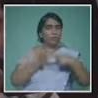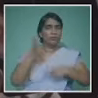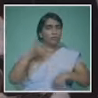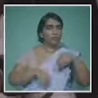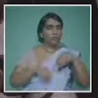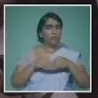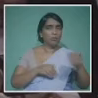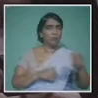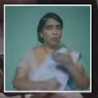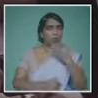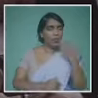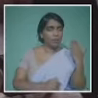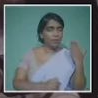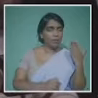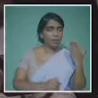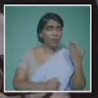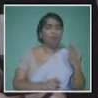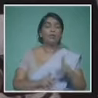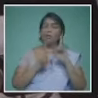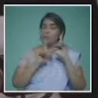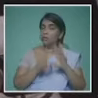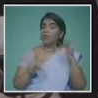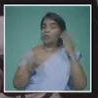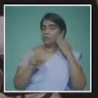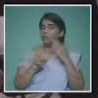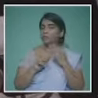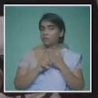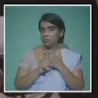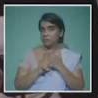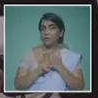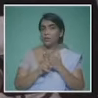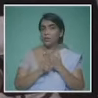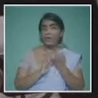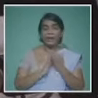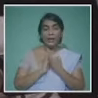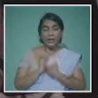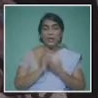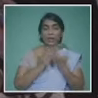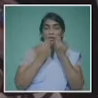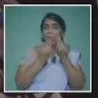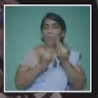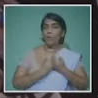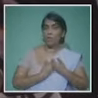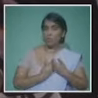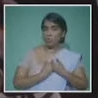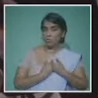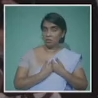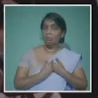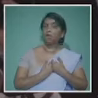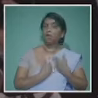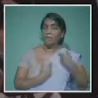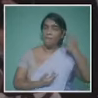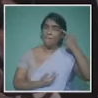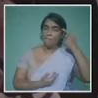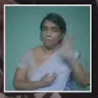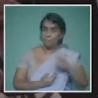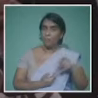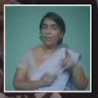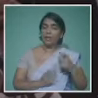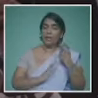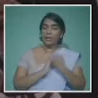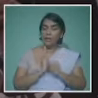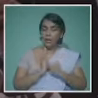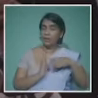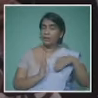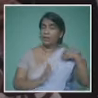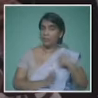පවත්වන්න. ඒ ගැන නීති උපදෙස් අපේක්ෂා කරනවා කියලා